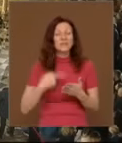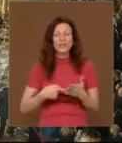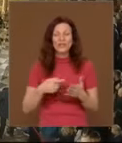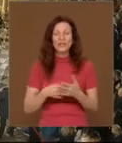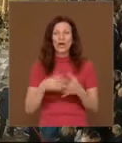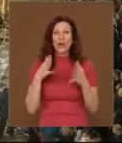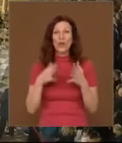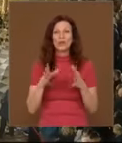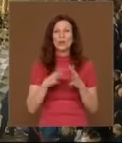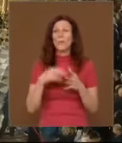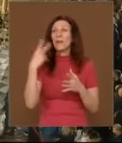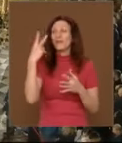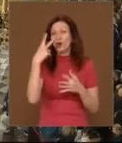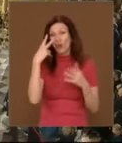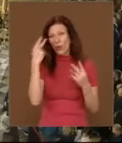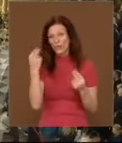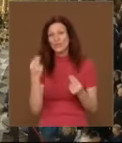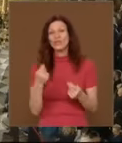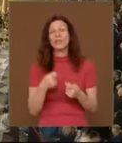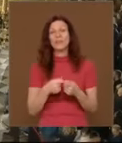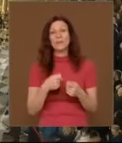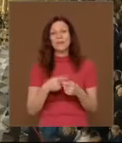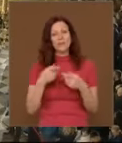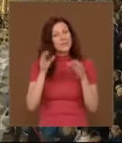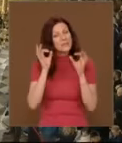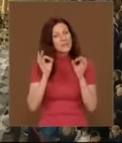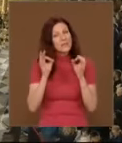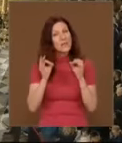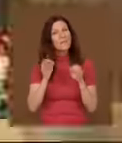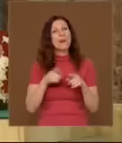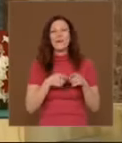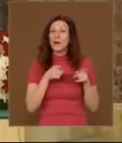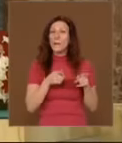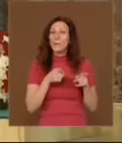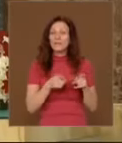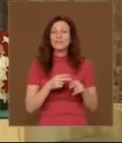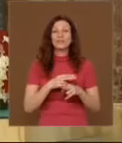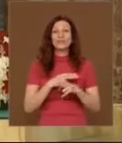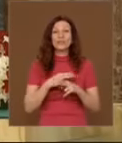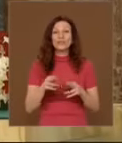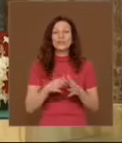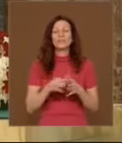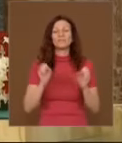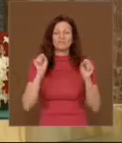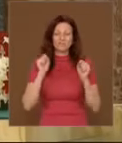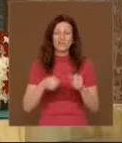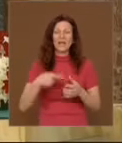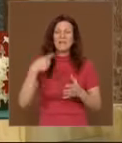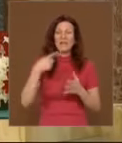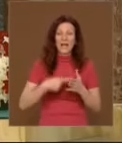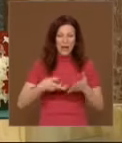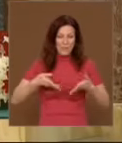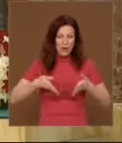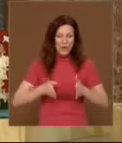Твоите очи извърших, тъй, че Ти си прав в Твоята присъда и чист в Твоя съд. Ето в беззаконие съм заченат и в грях, ме роди майка